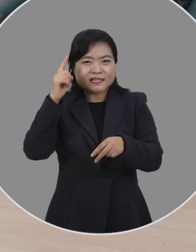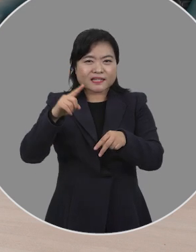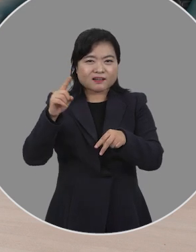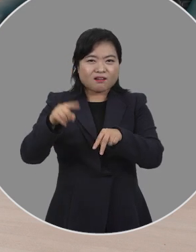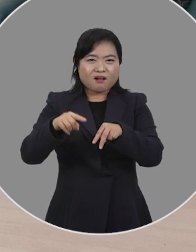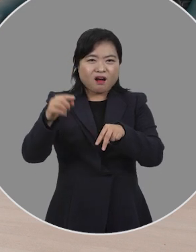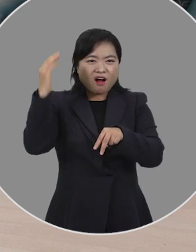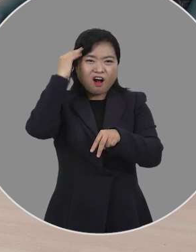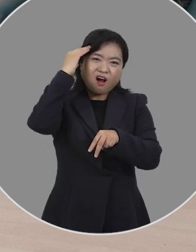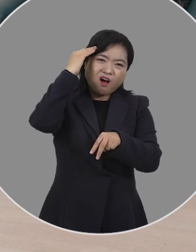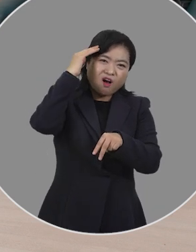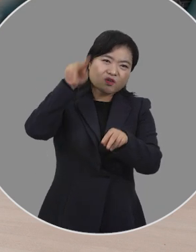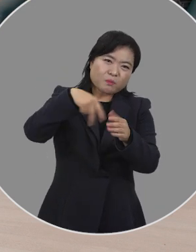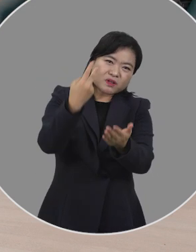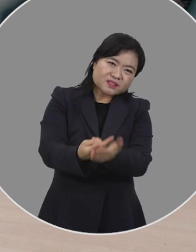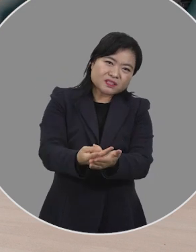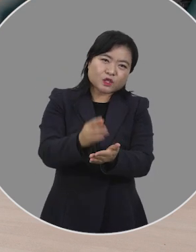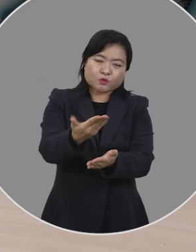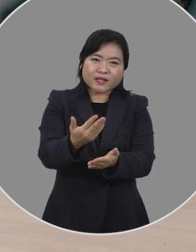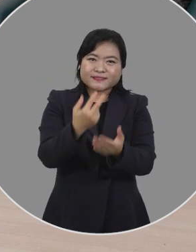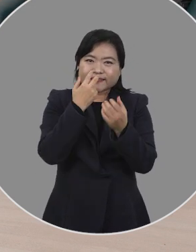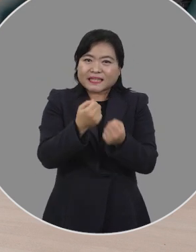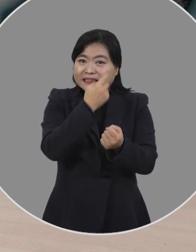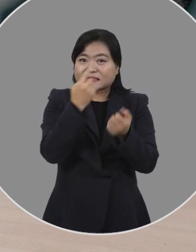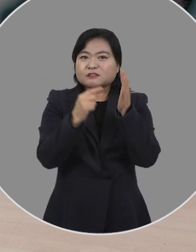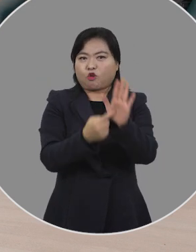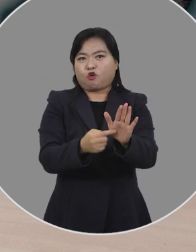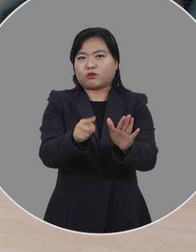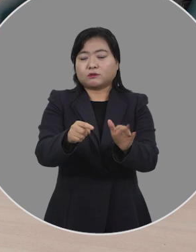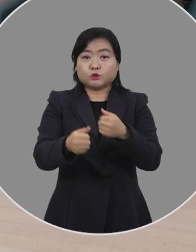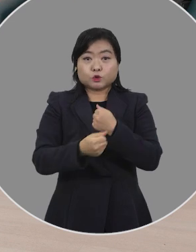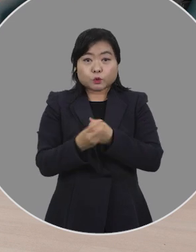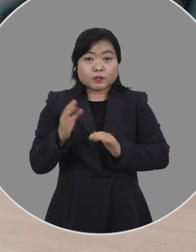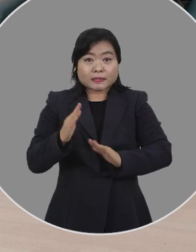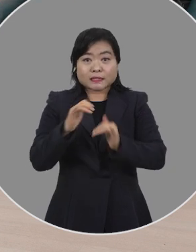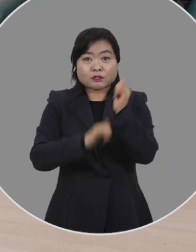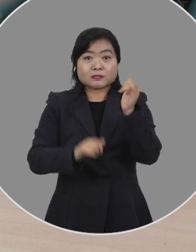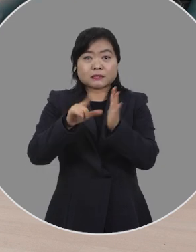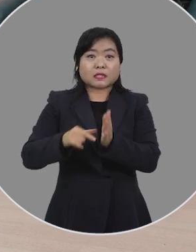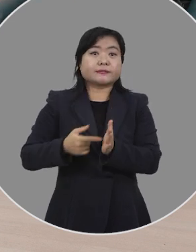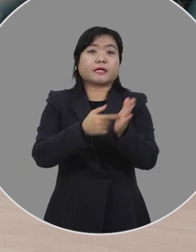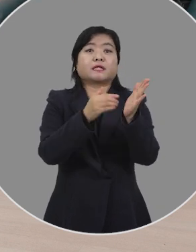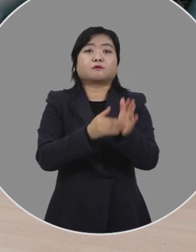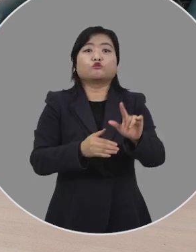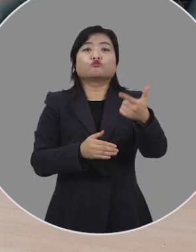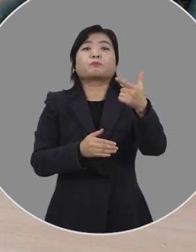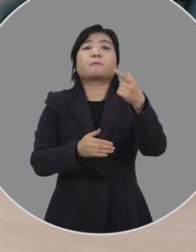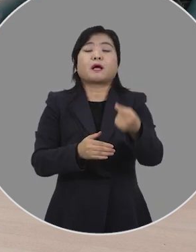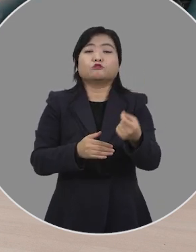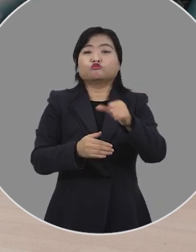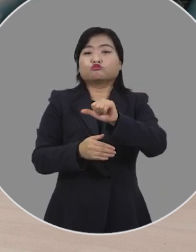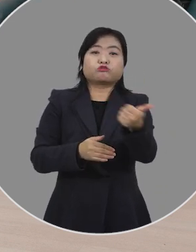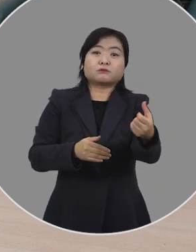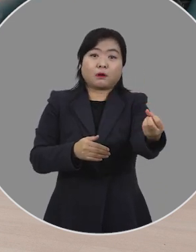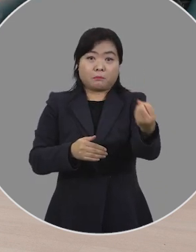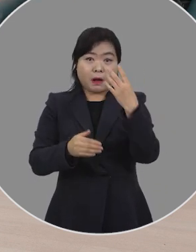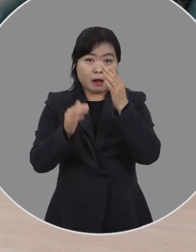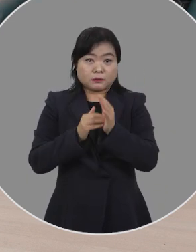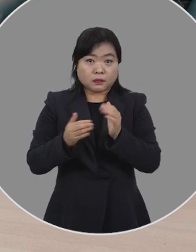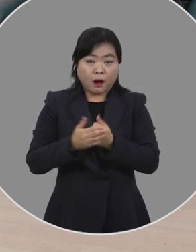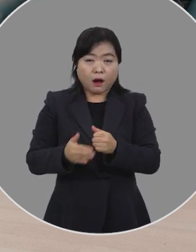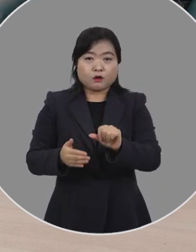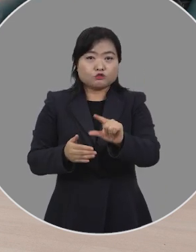산 증거로 놓아놓은 곳인데 이것을 초등학생이 역사 시간에 제안했답니다. 600만 죽었다 그러니까 이거는